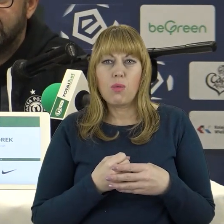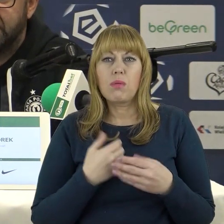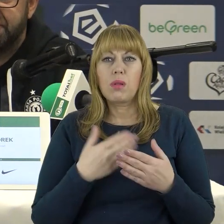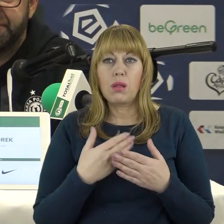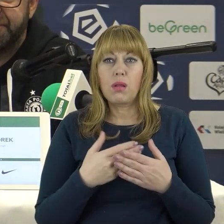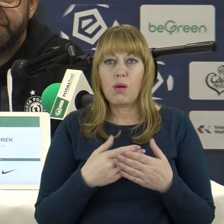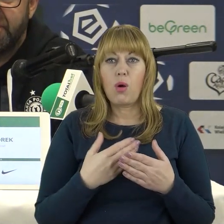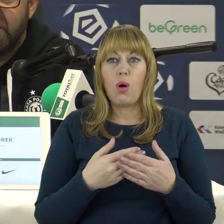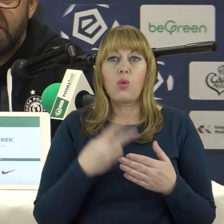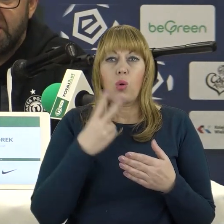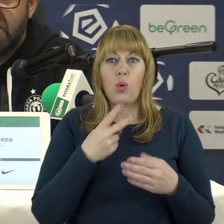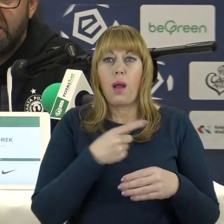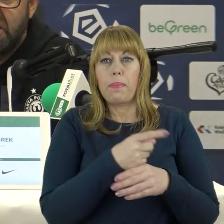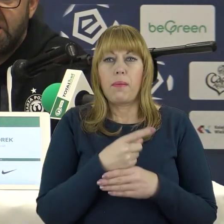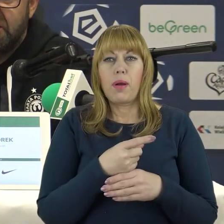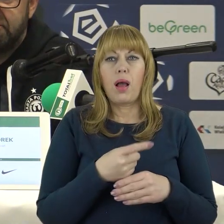komunikacji.